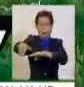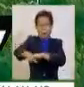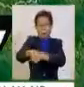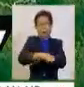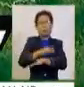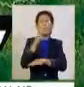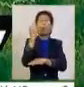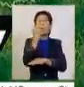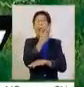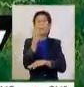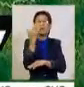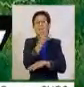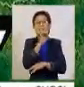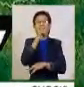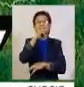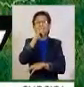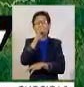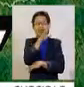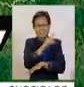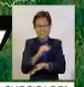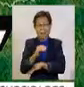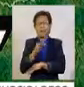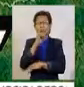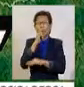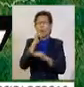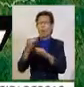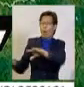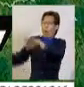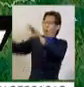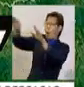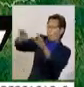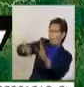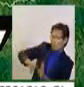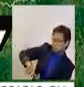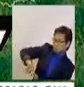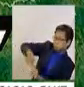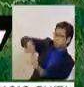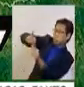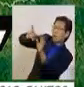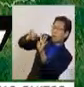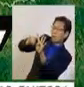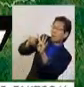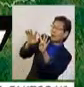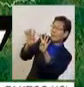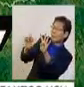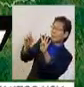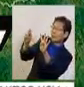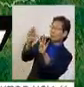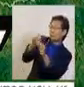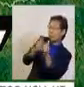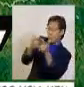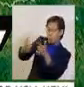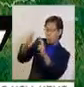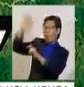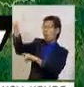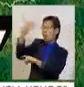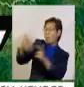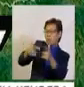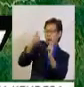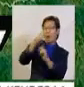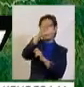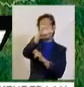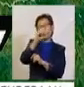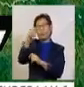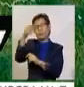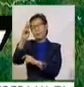yang ditandakan dengan warna jingga, yang mana ketinggian ombak boleh mencecah sehingga 4.5 meter bersama kelajuan angin